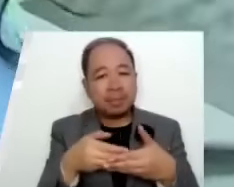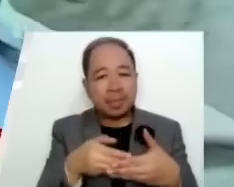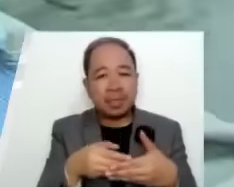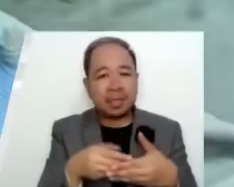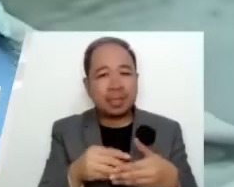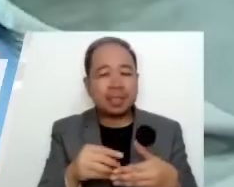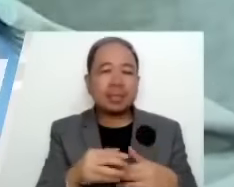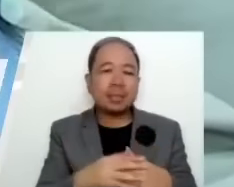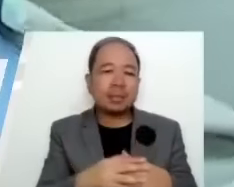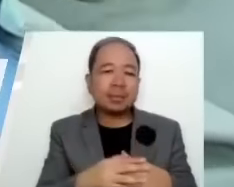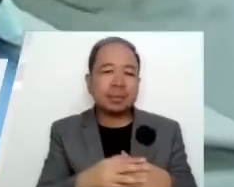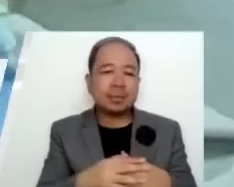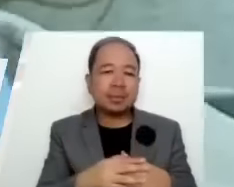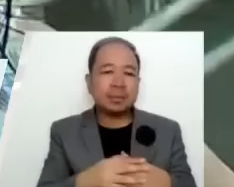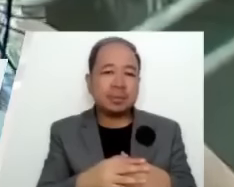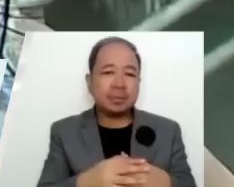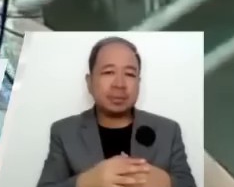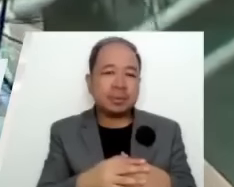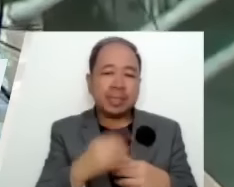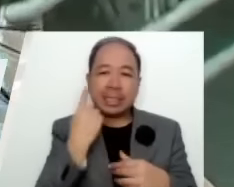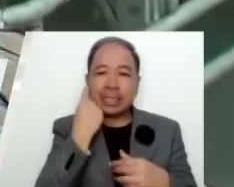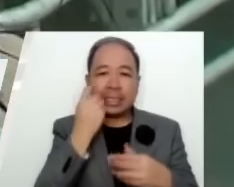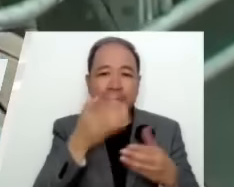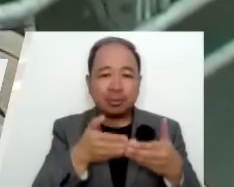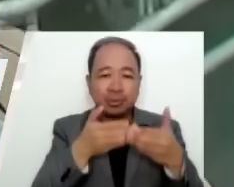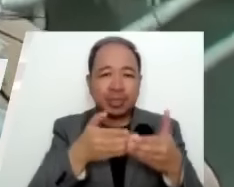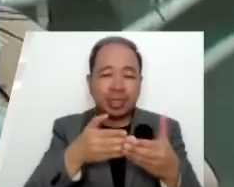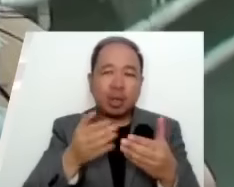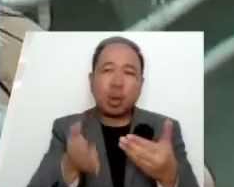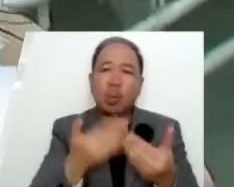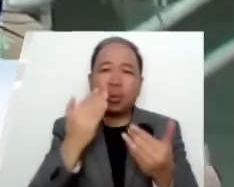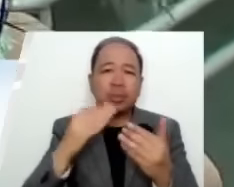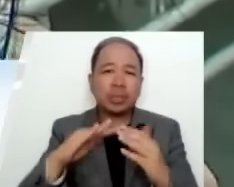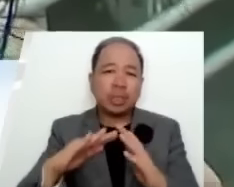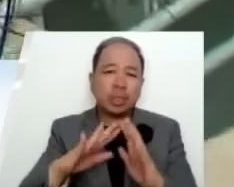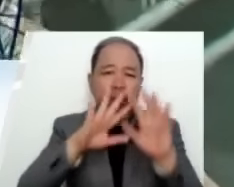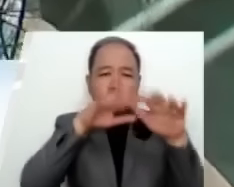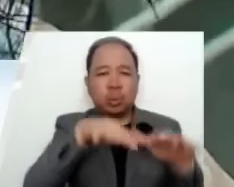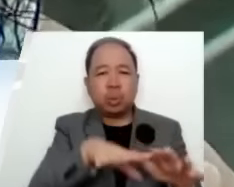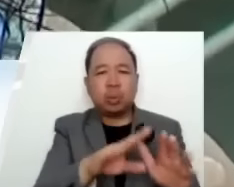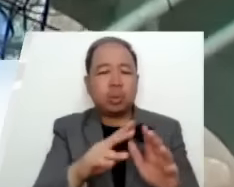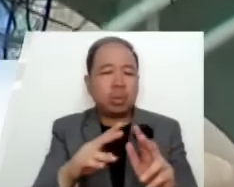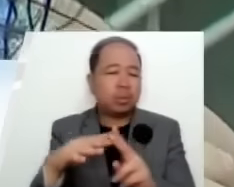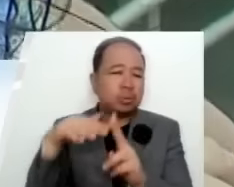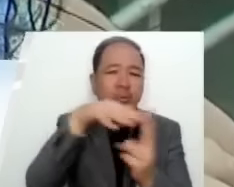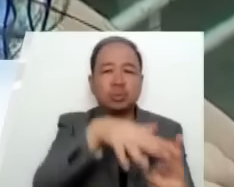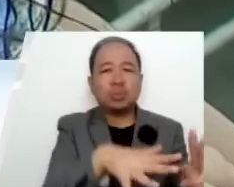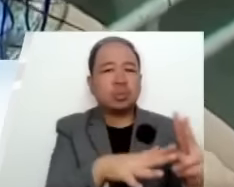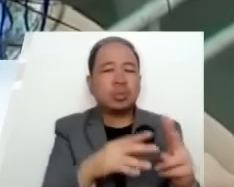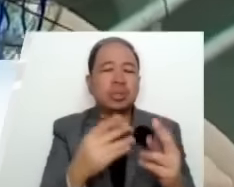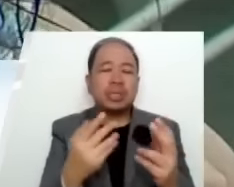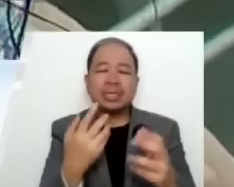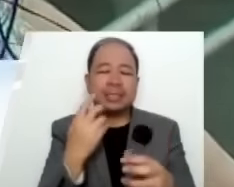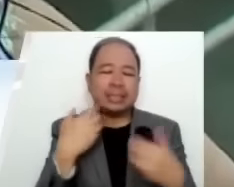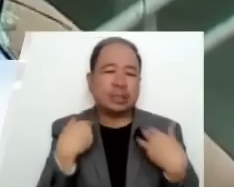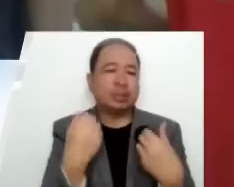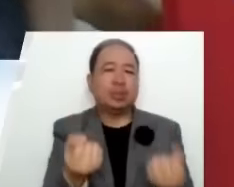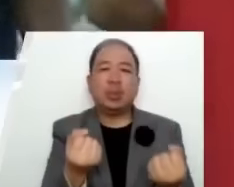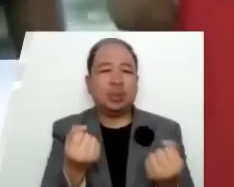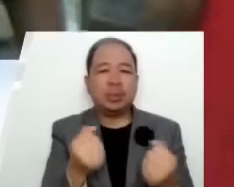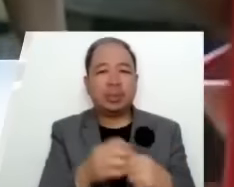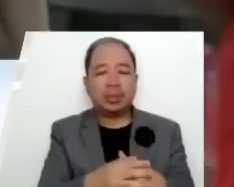kami maanod kanina. Malakas po yung agos, walang ganong sakayan. Hindi po kayo ng